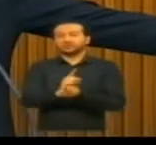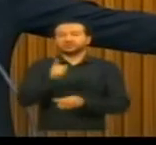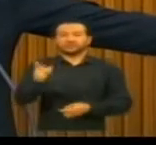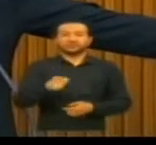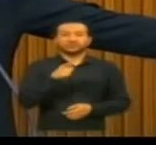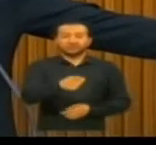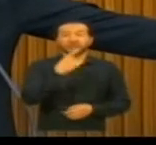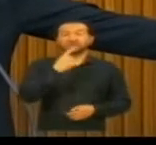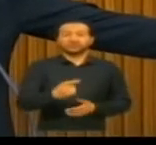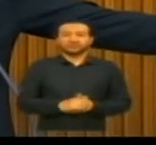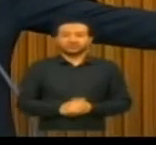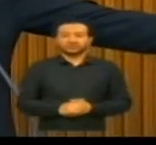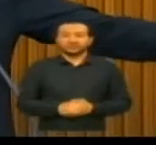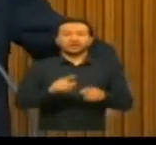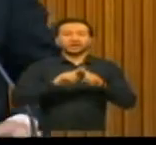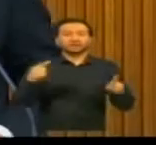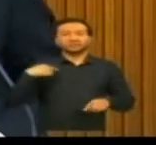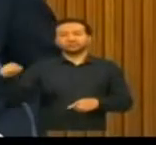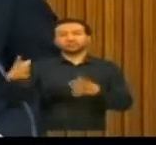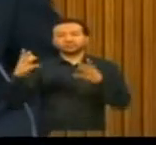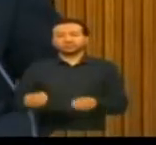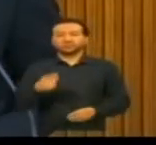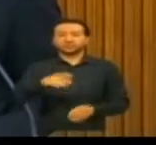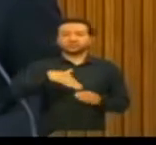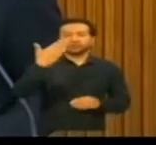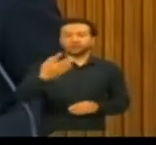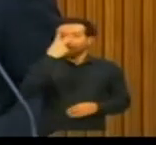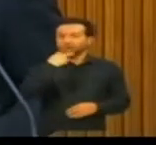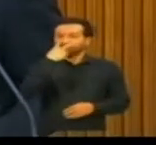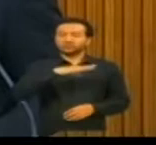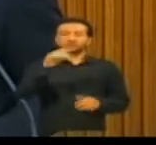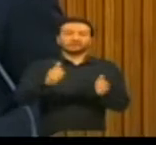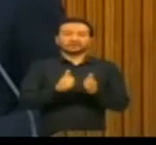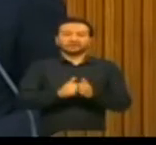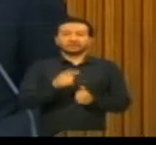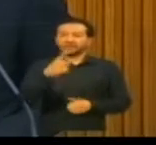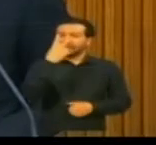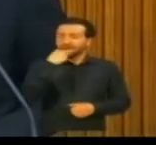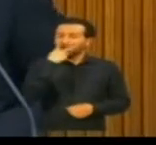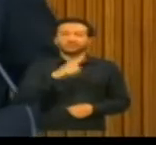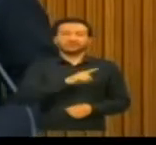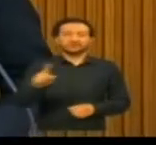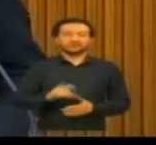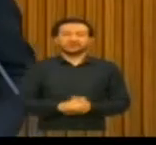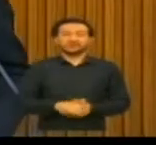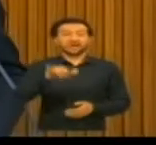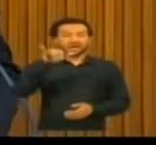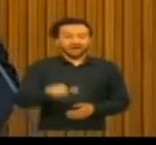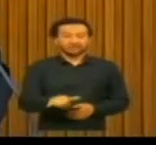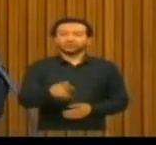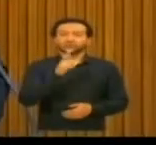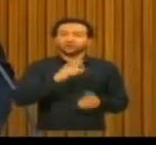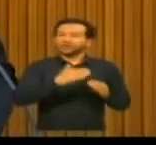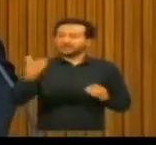geçiyorsunuz. Diyorsunuz ki hayır biz burada duracağız. Sonra da ağlıyorsunuz hep beraber. Ağlamayacaksınız. Hakkınızı sonuna